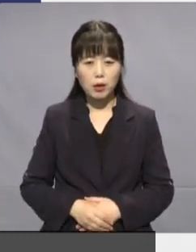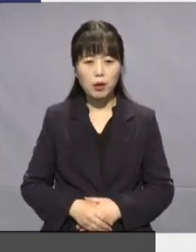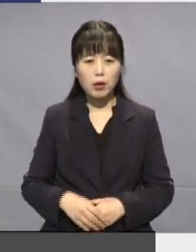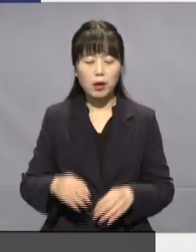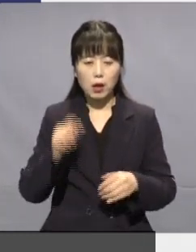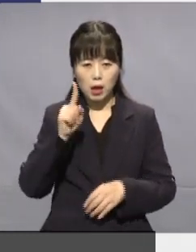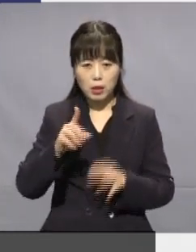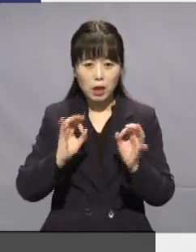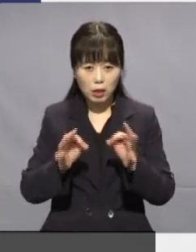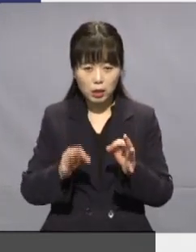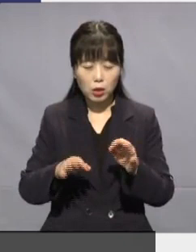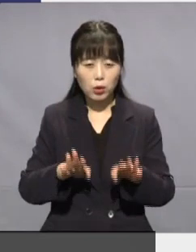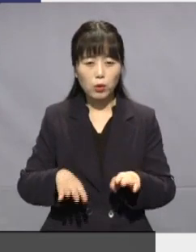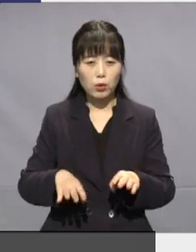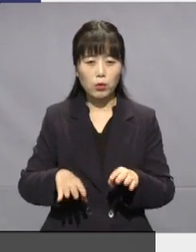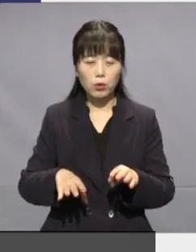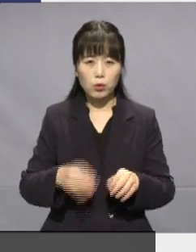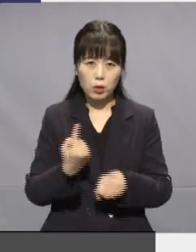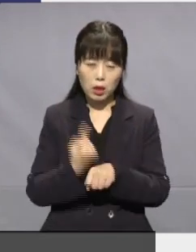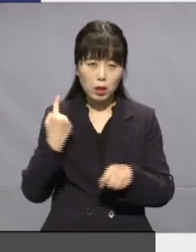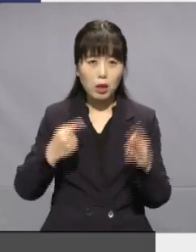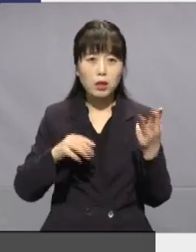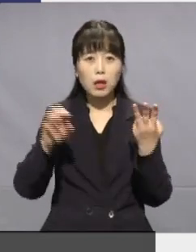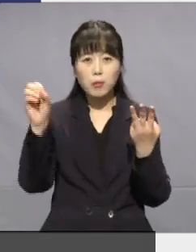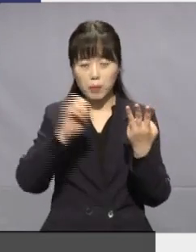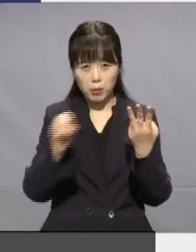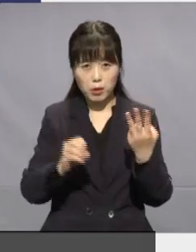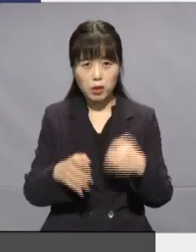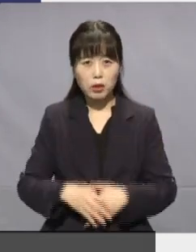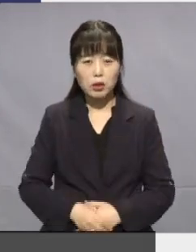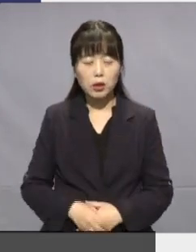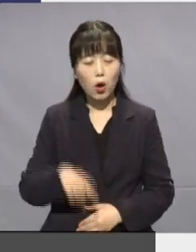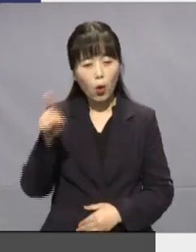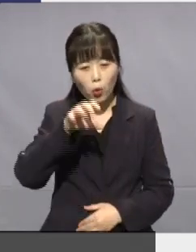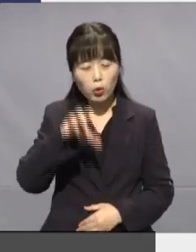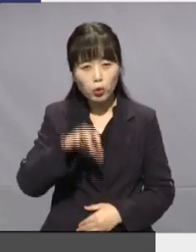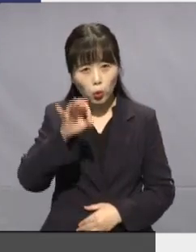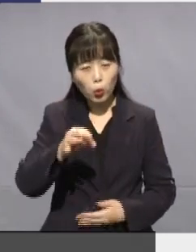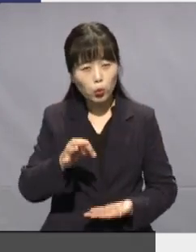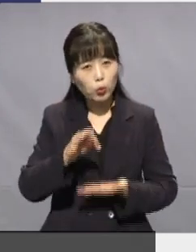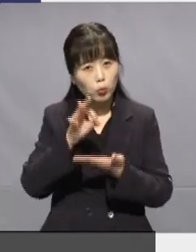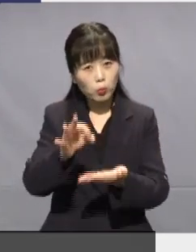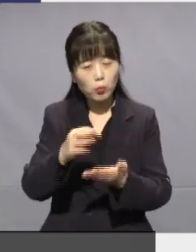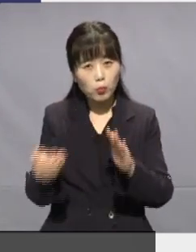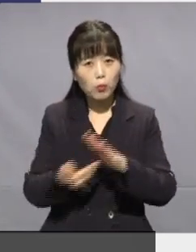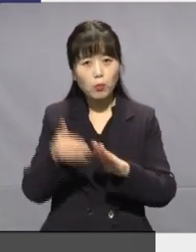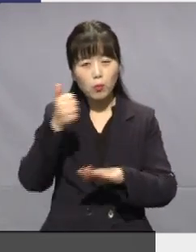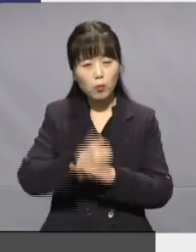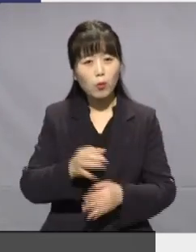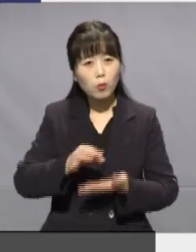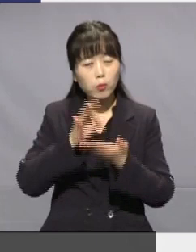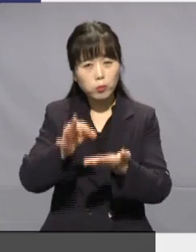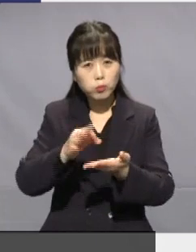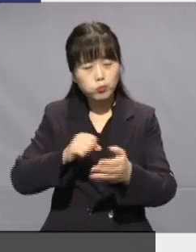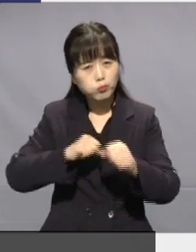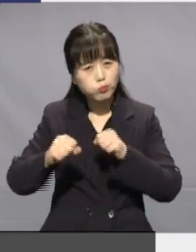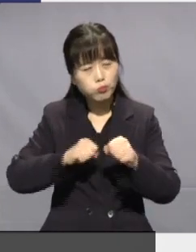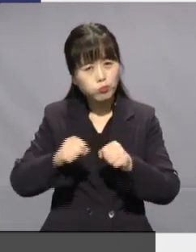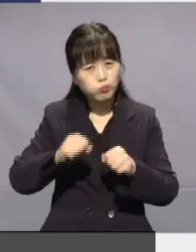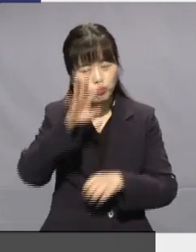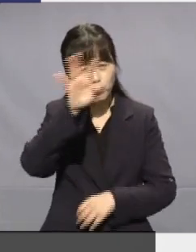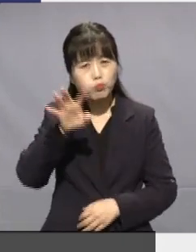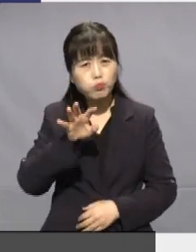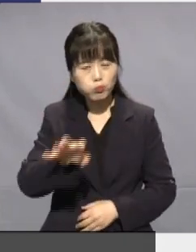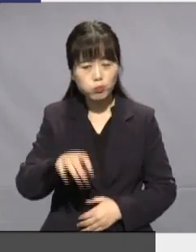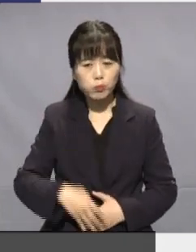올해는 아직 정확히 안 나왔는데 자 저 어디서 돈이 나가지고 저렇게 성과급 장치를 버리고 있나